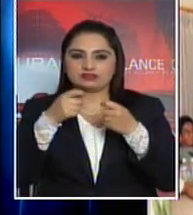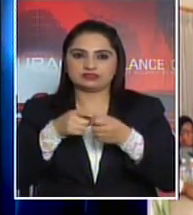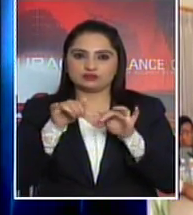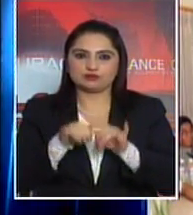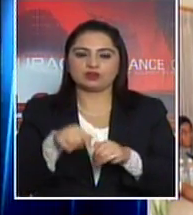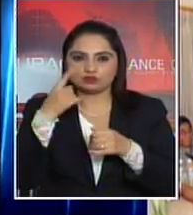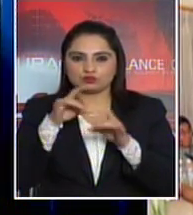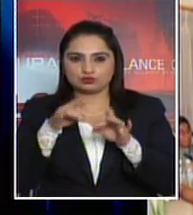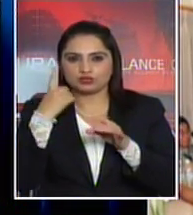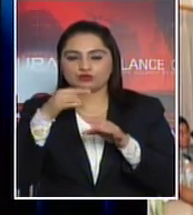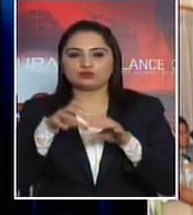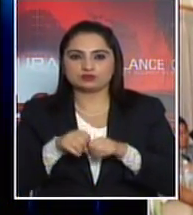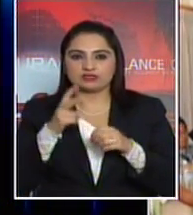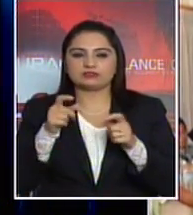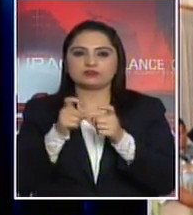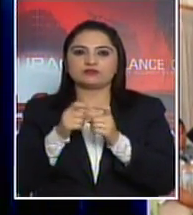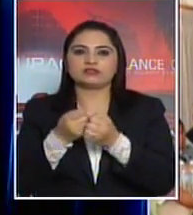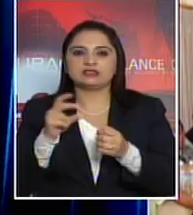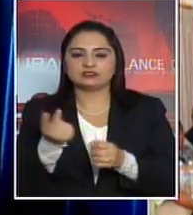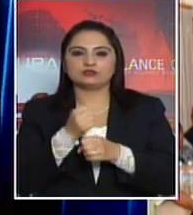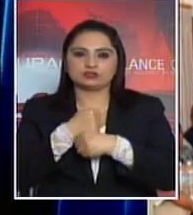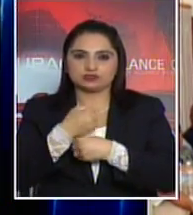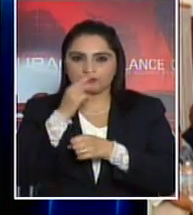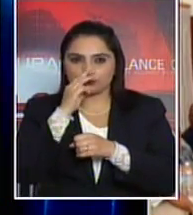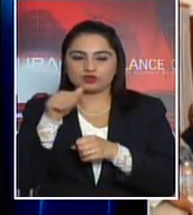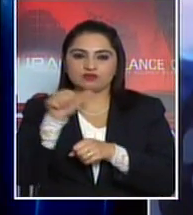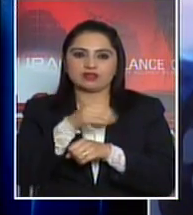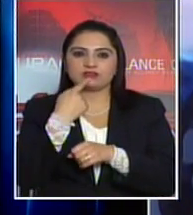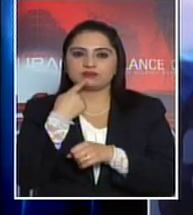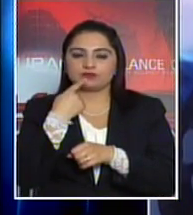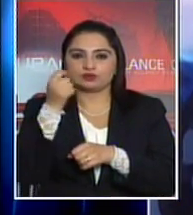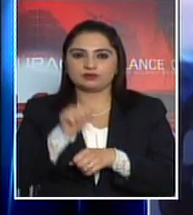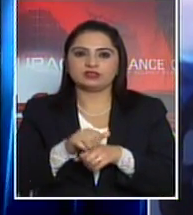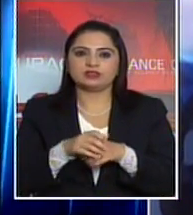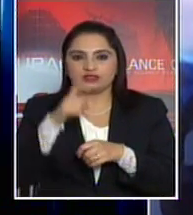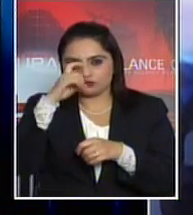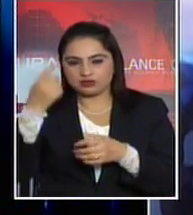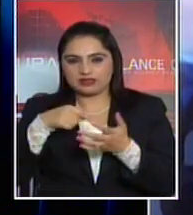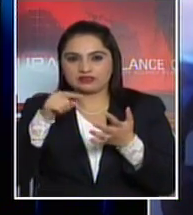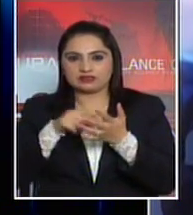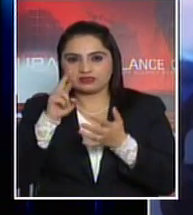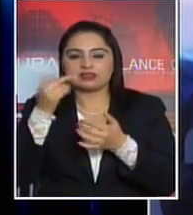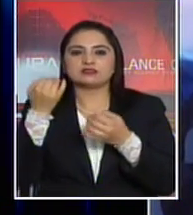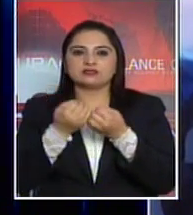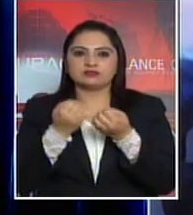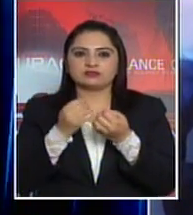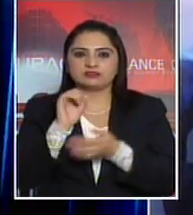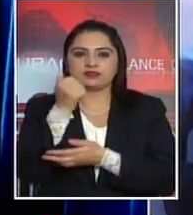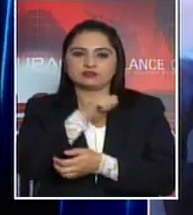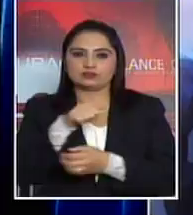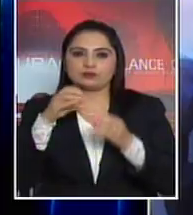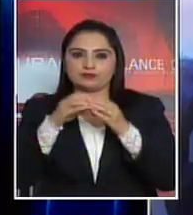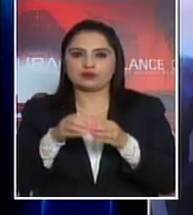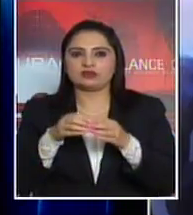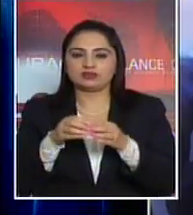कुन लिने त्यसमा छलफल गरेर चाँडै निष्कर्षमा पुर्याउने नेता पाण्डेको भनाइ छ। यता तराईमा केन्द्रित राजनीति गरिरहेका राष्ट्रिय जनता पार्टीका